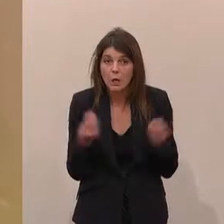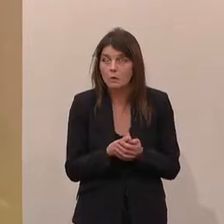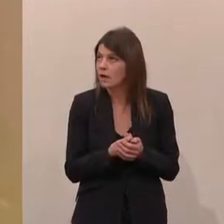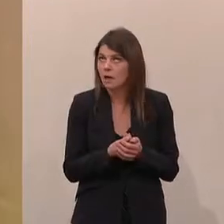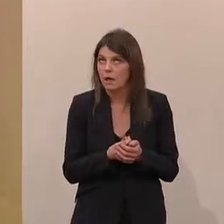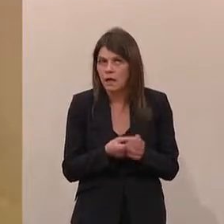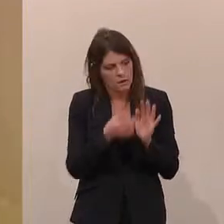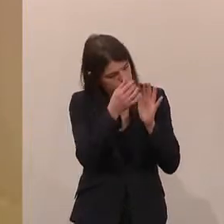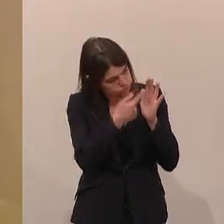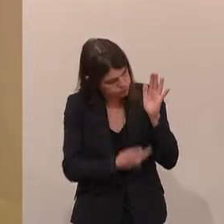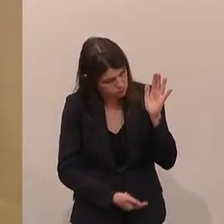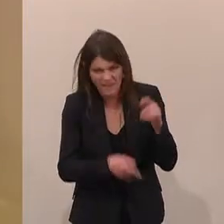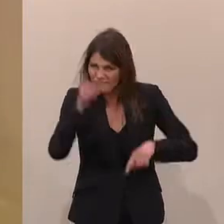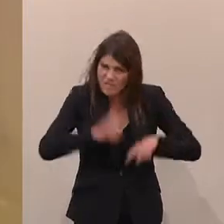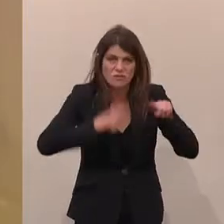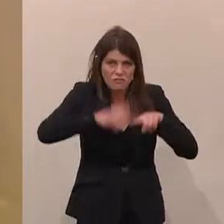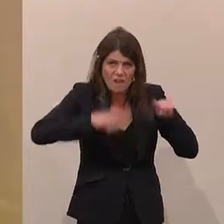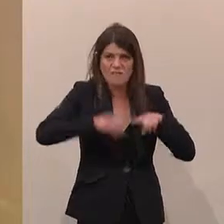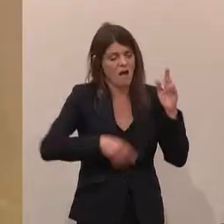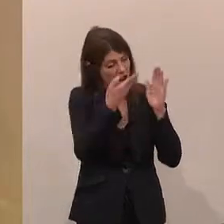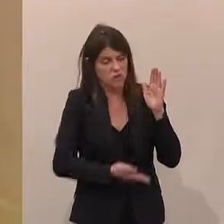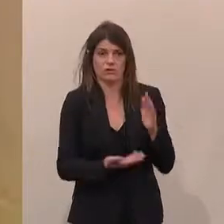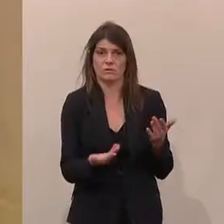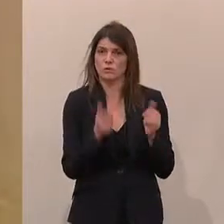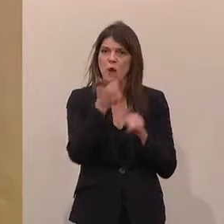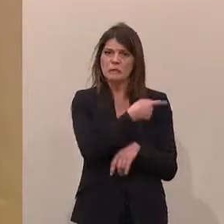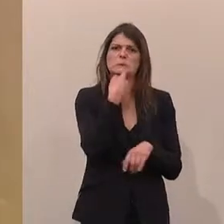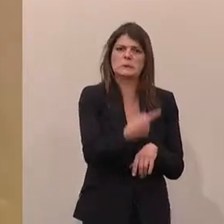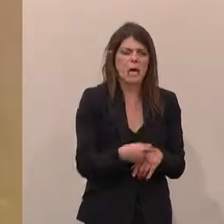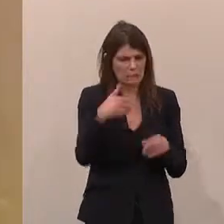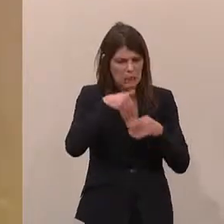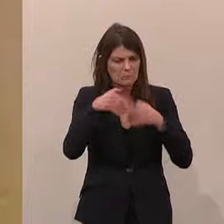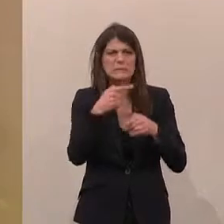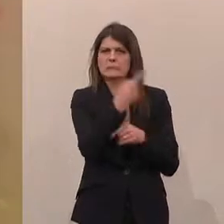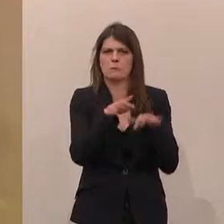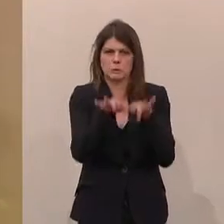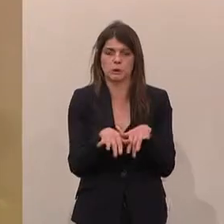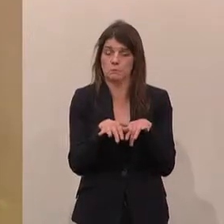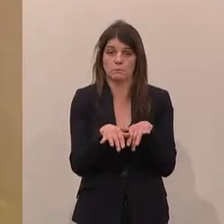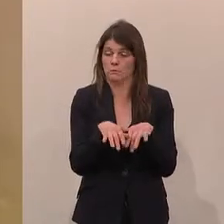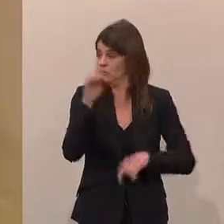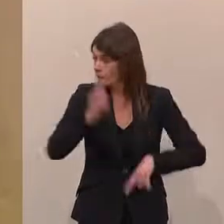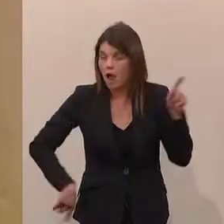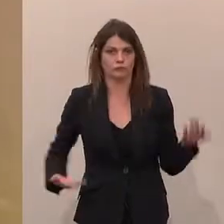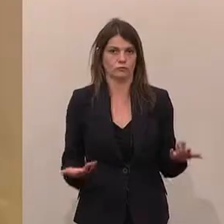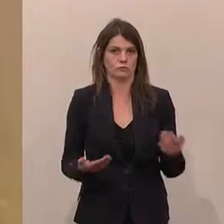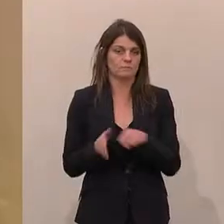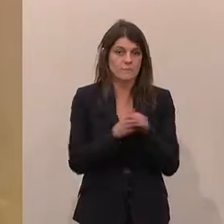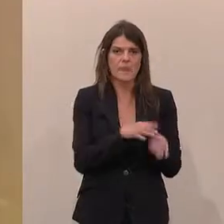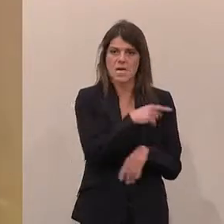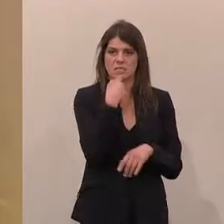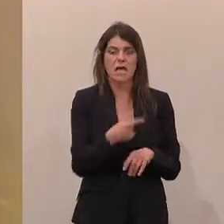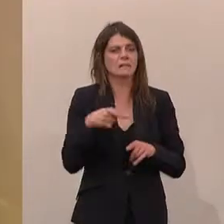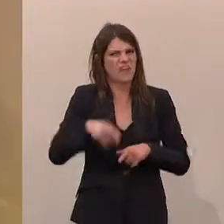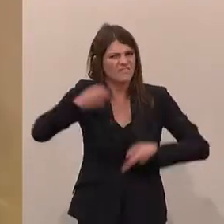vielen Punkten einfach grundlegend falsch. Zuerst behaupten Sie, der Innenminister hätte es geschrieben. Vollkommen falsch. Sie behaupten, es wäre eine